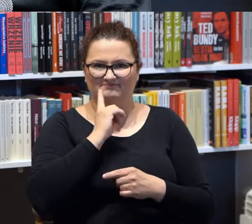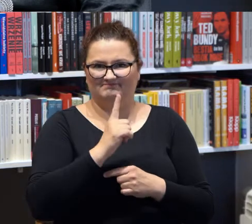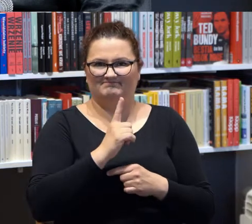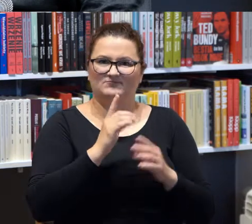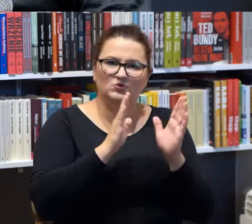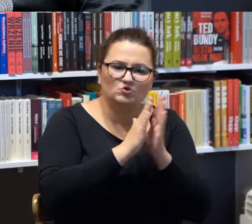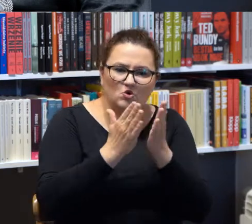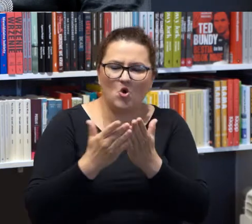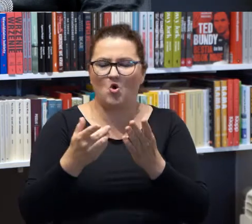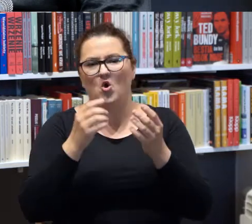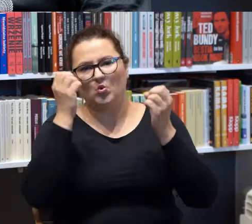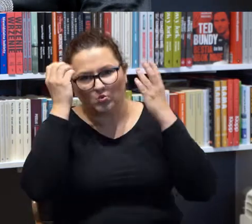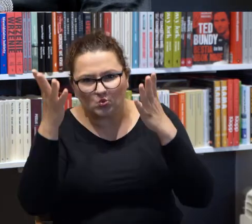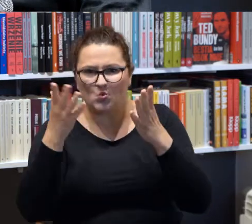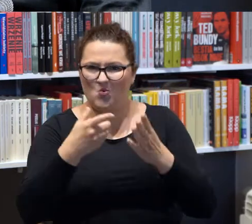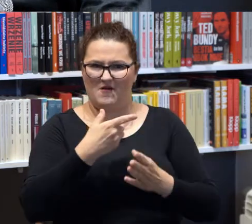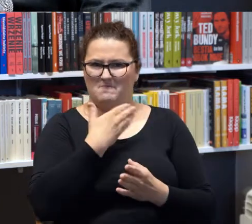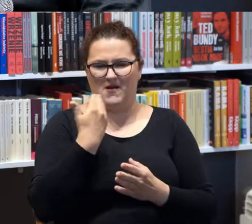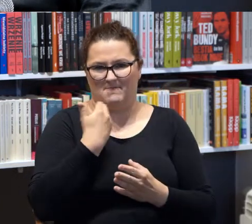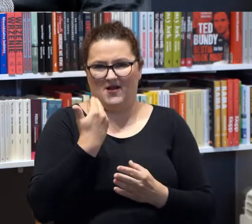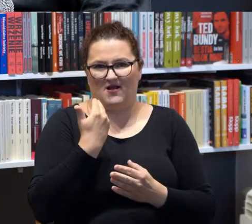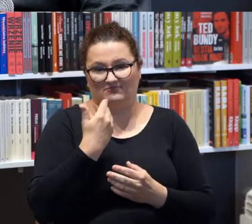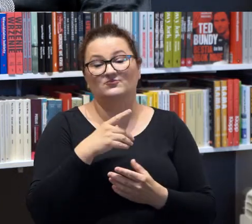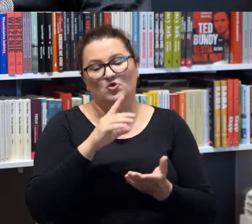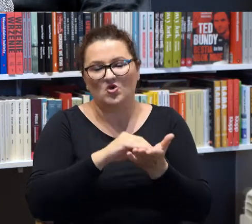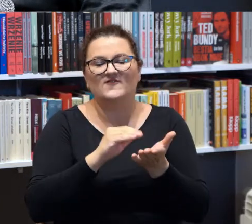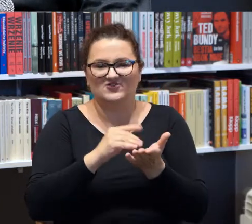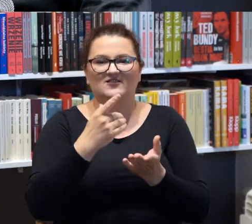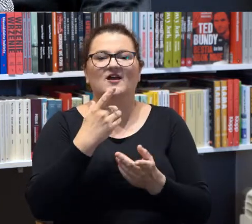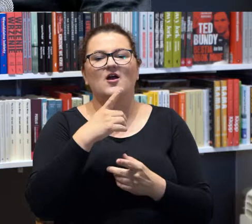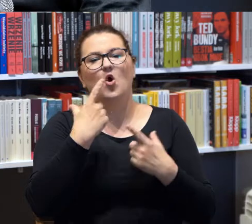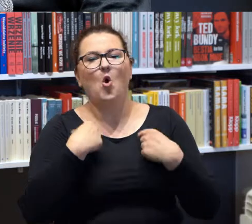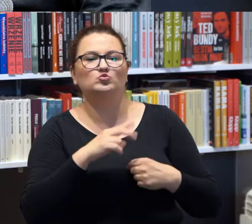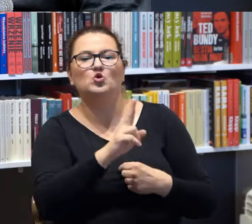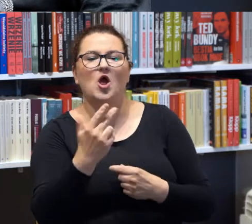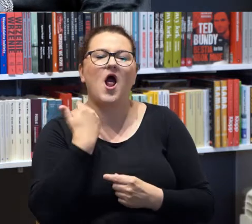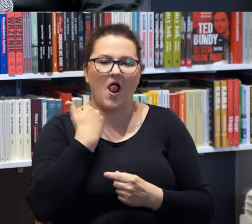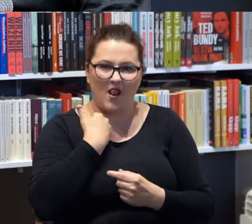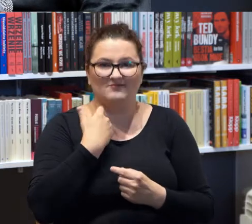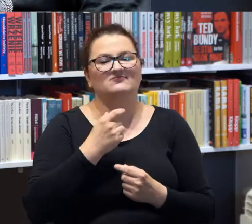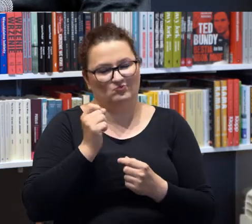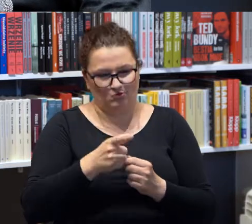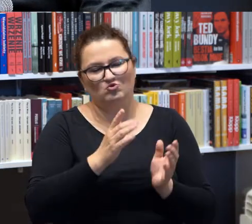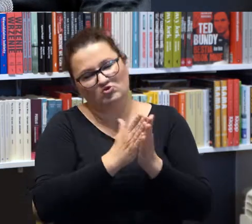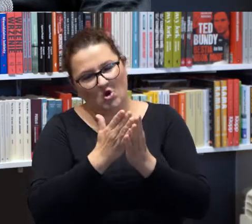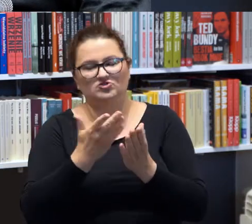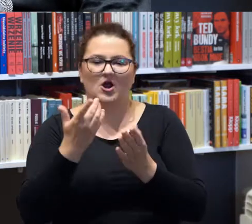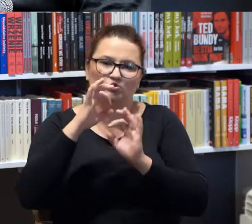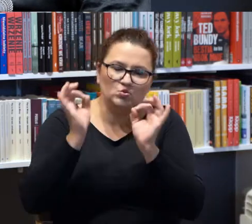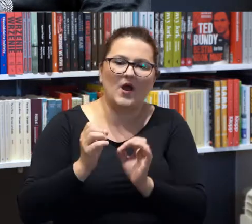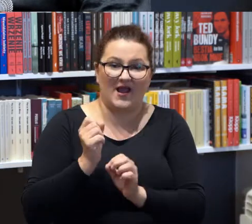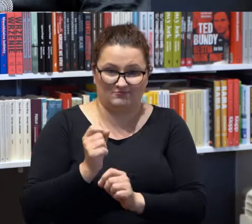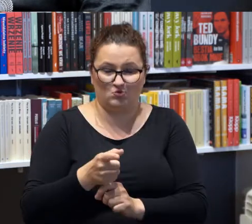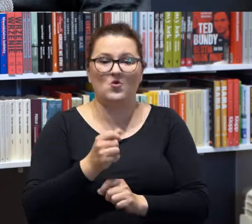w dziełach kultury. To znaczy, oczywiście doświadczenie osób pijących jest reprezentowane, ale ja mówię o tych osobach, które są dotknięte czyimś